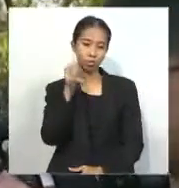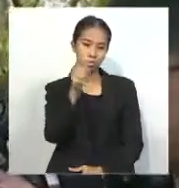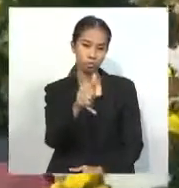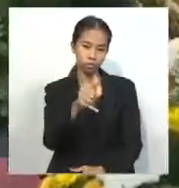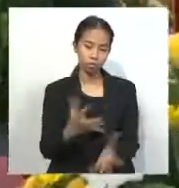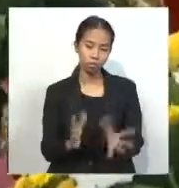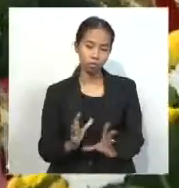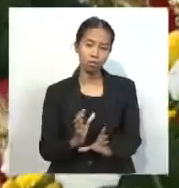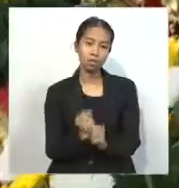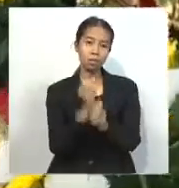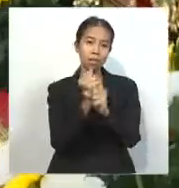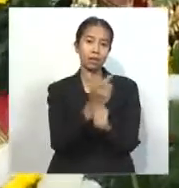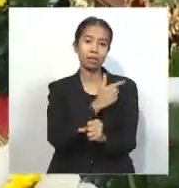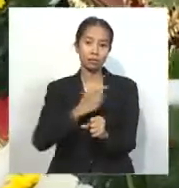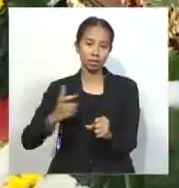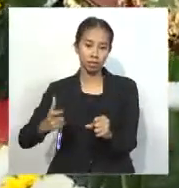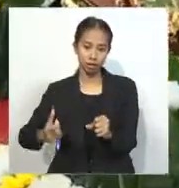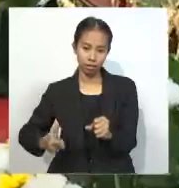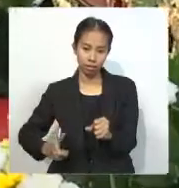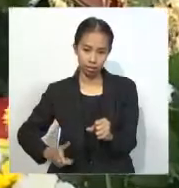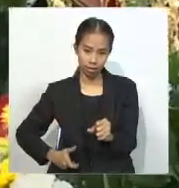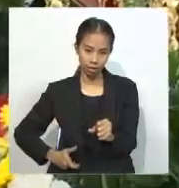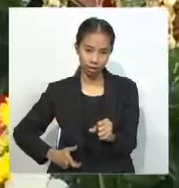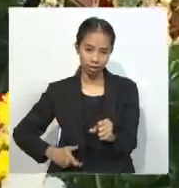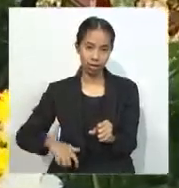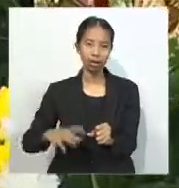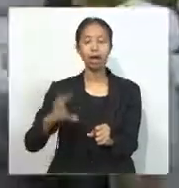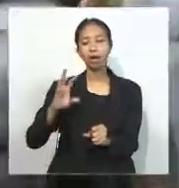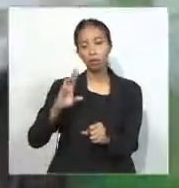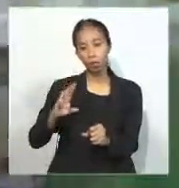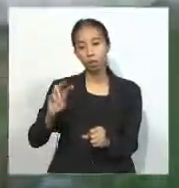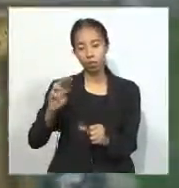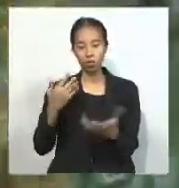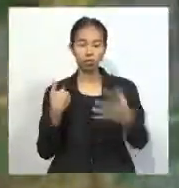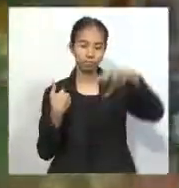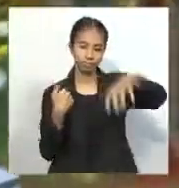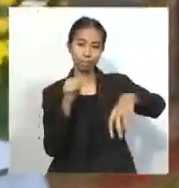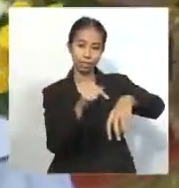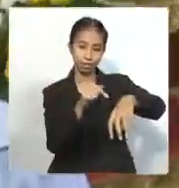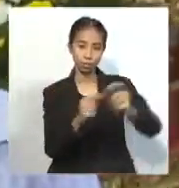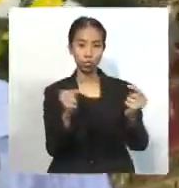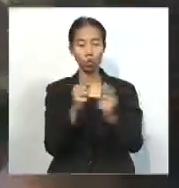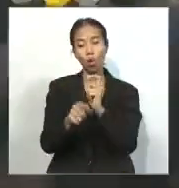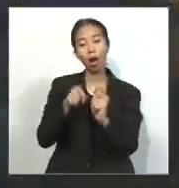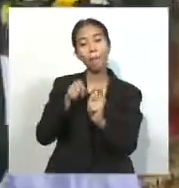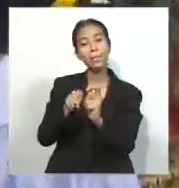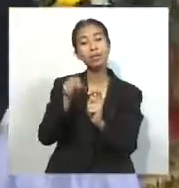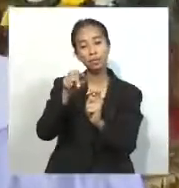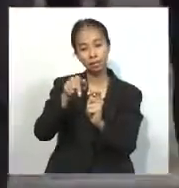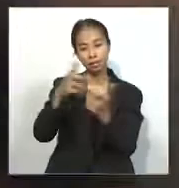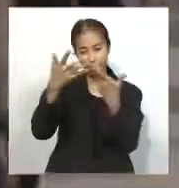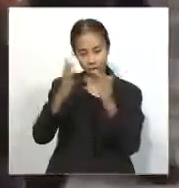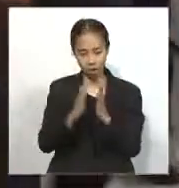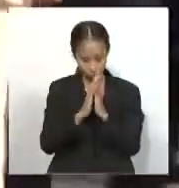พระบรมราชานุสาวรีย์พระบาทสมเด็จพระพุทธเลิศล้านนภาลัยณที่ว่าการอำเภอพระประแดงจ